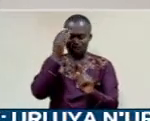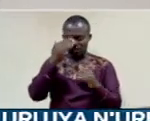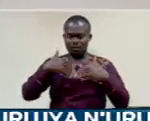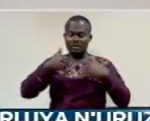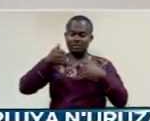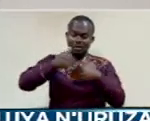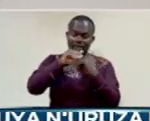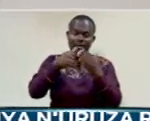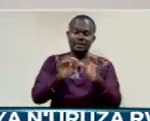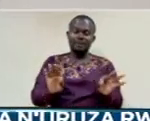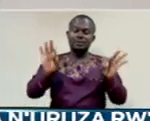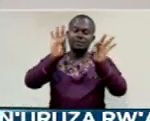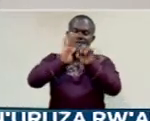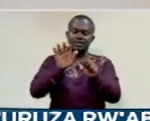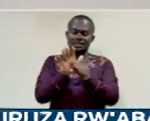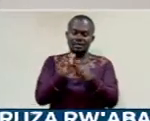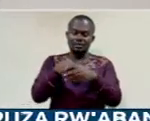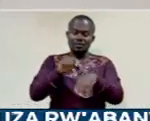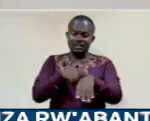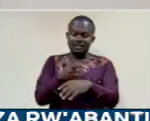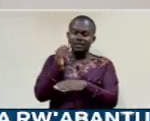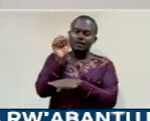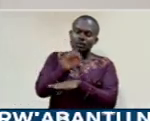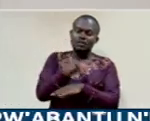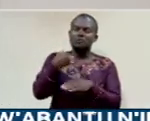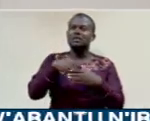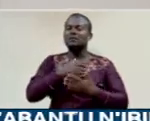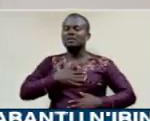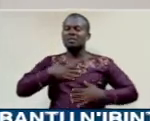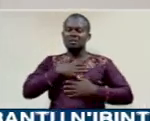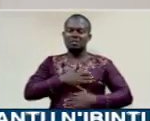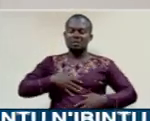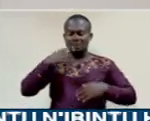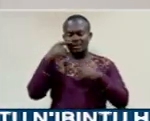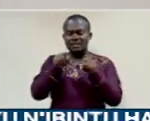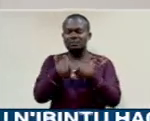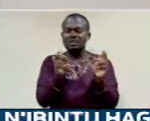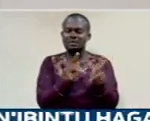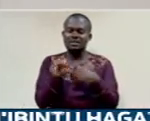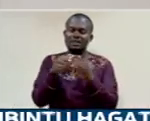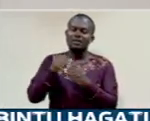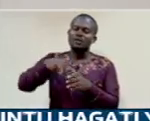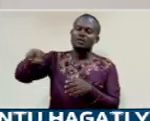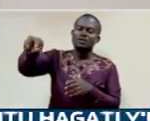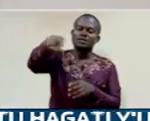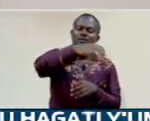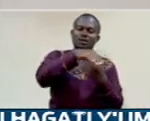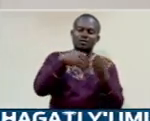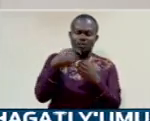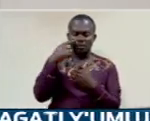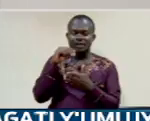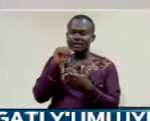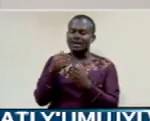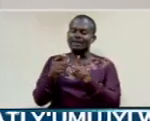bwabo nibwo bw'ingenzi ubu ngubu mu gihe turimo kurusha kujya kwidagadura kubifata nk'ibisanzwe kuzenguruka muri karitsiye ugasanga ntibahana